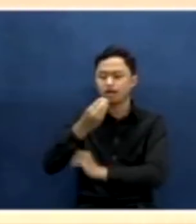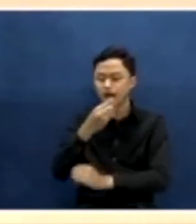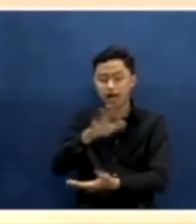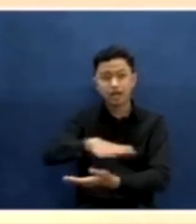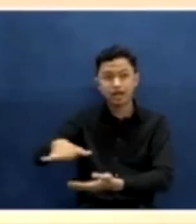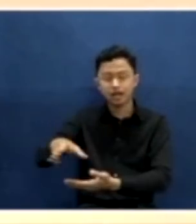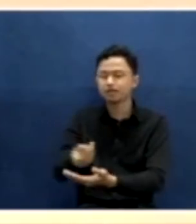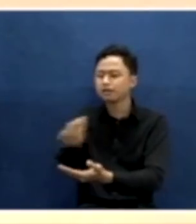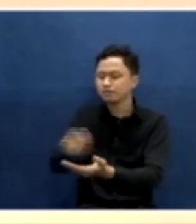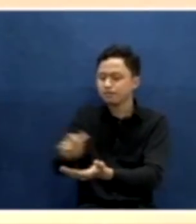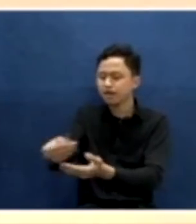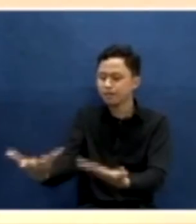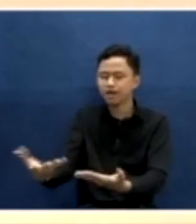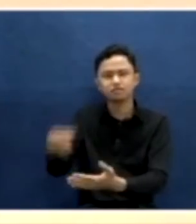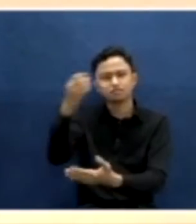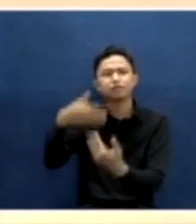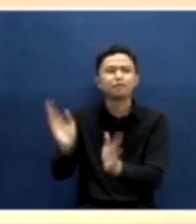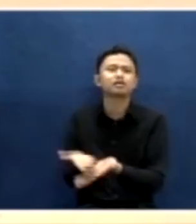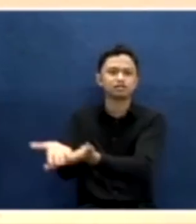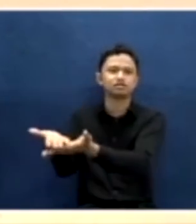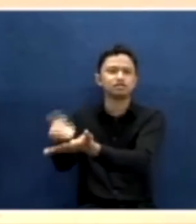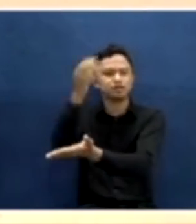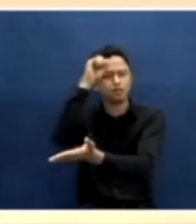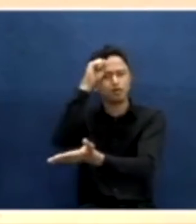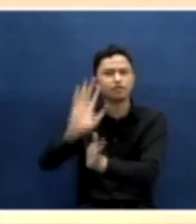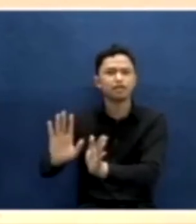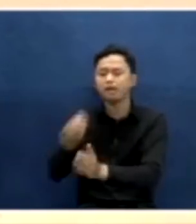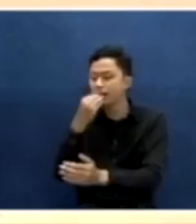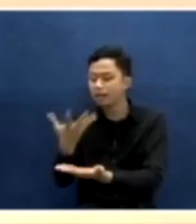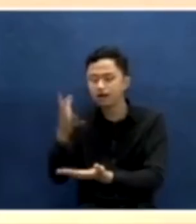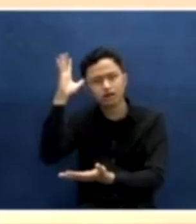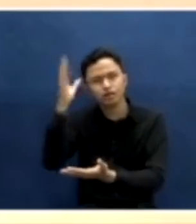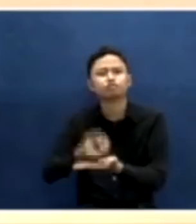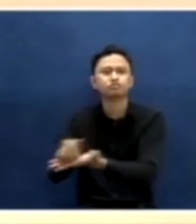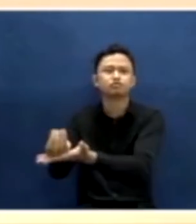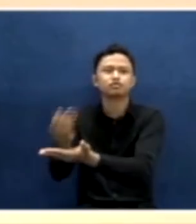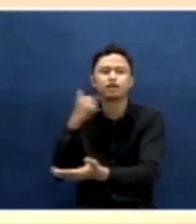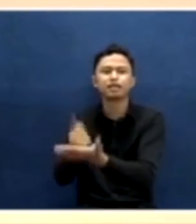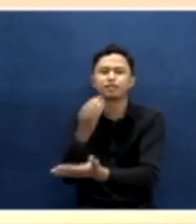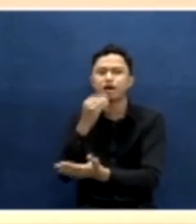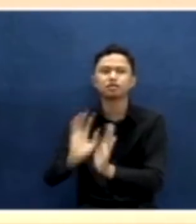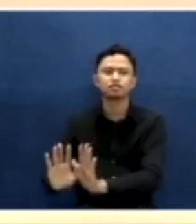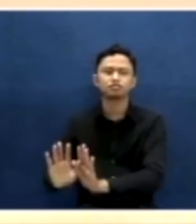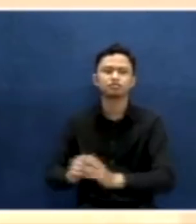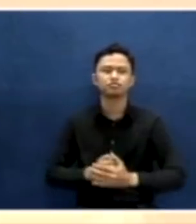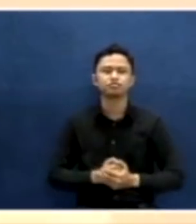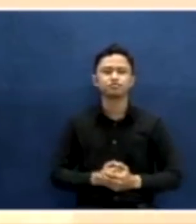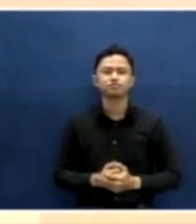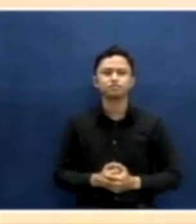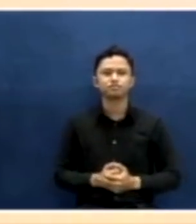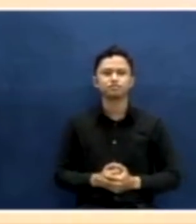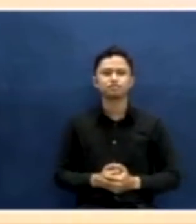anaknya ketika dia bekerja kalaulah makanan basi kita enggan dan kita tidak Sudi untuk menyuguhkan makanan